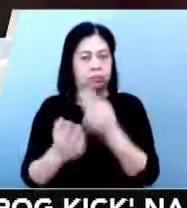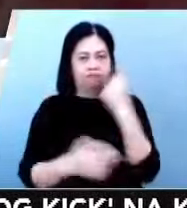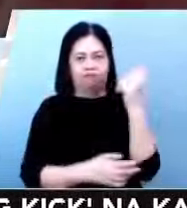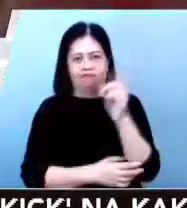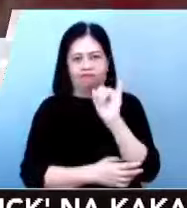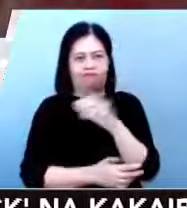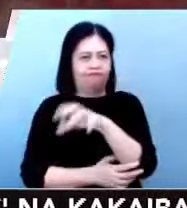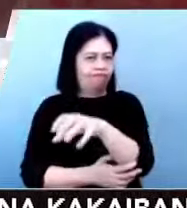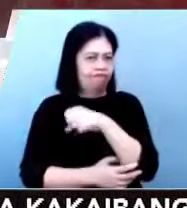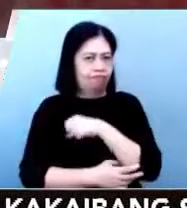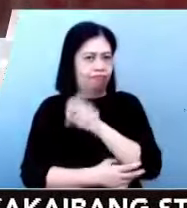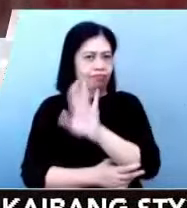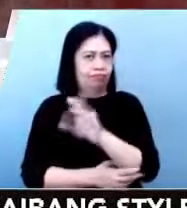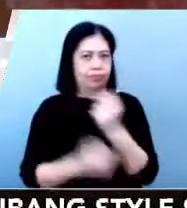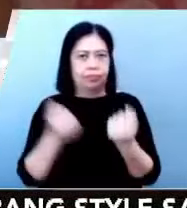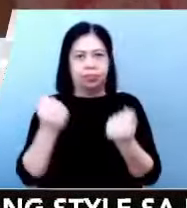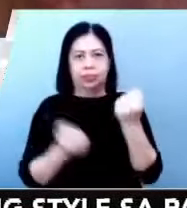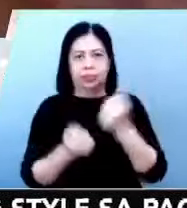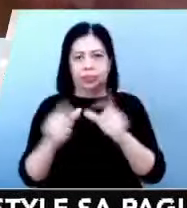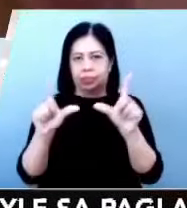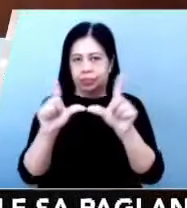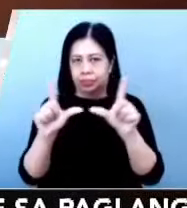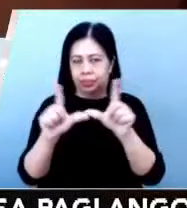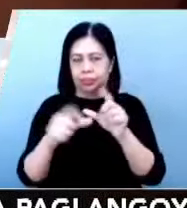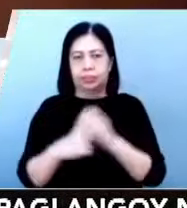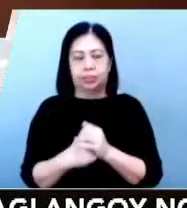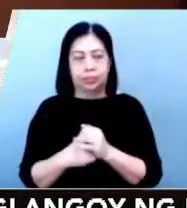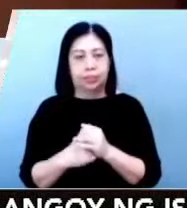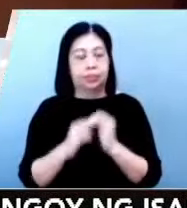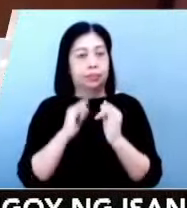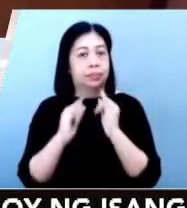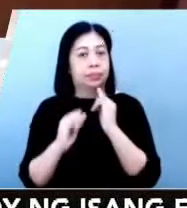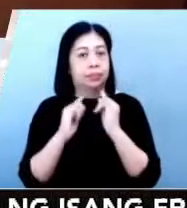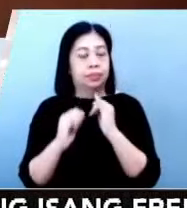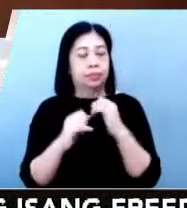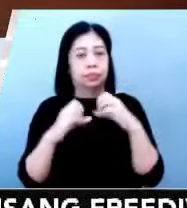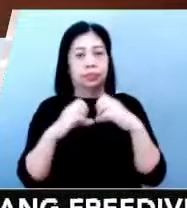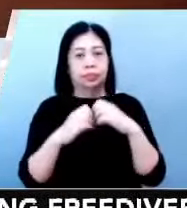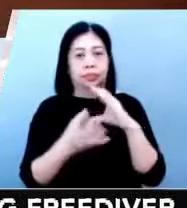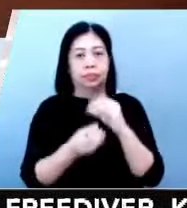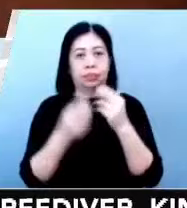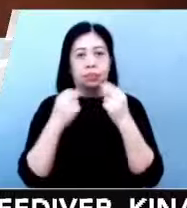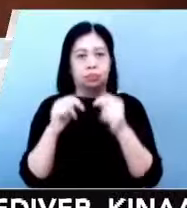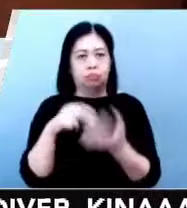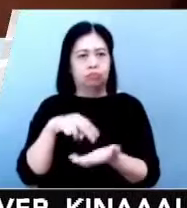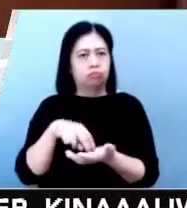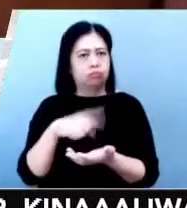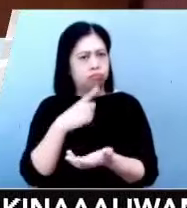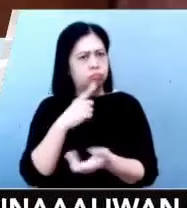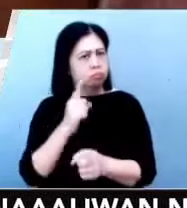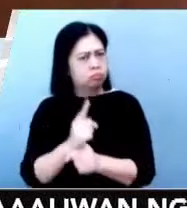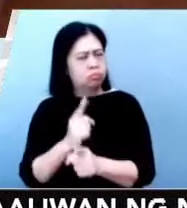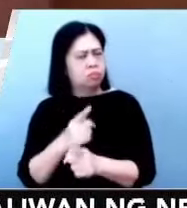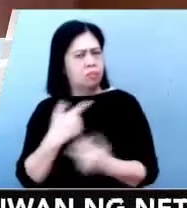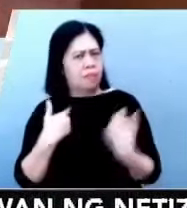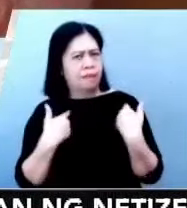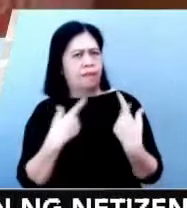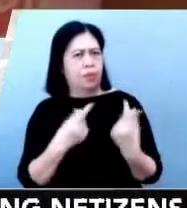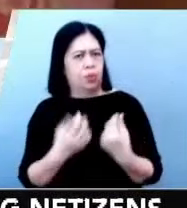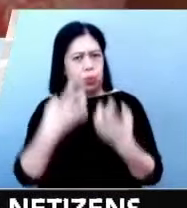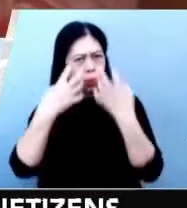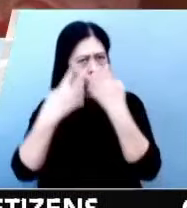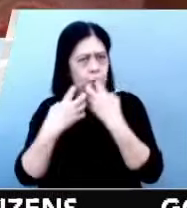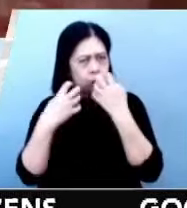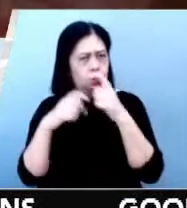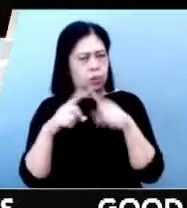revocation ng kanyang driver's license. Sa panayam ng GMA Integrated News, nanindigan siyang may batayan ang kanyang mga galit at mali